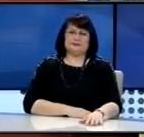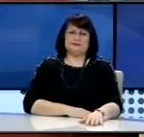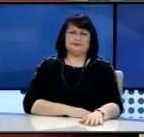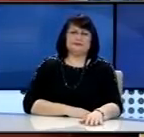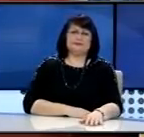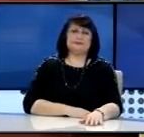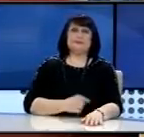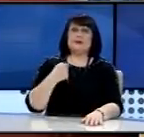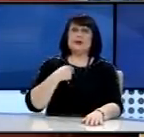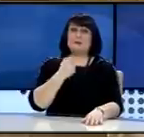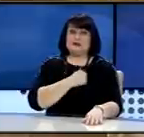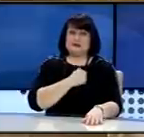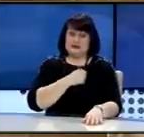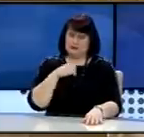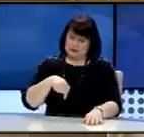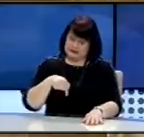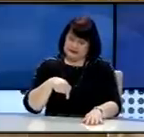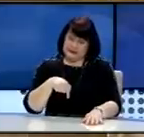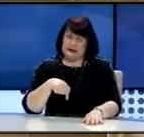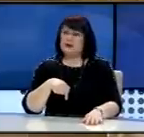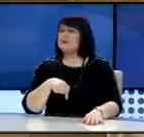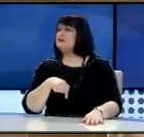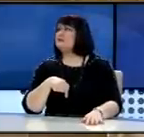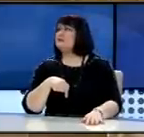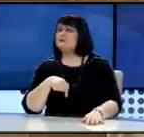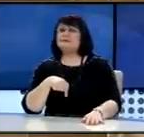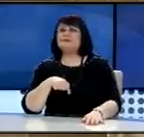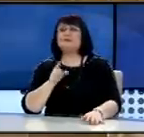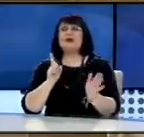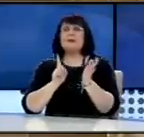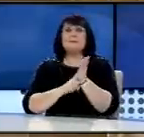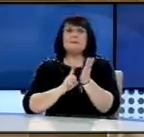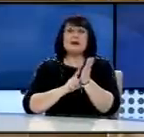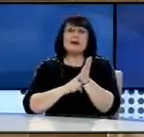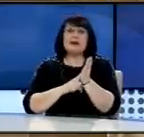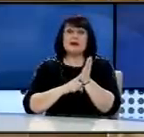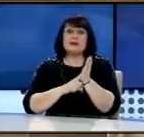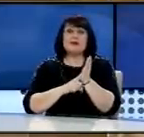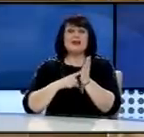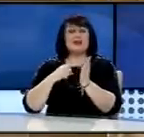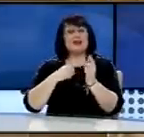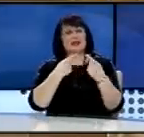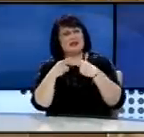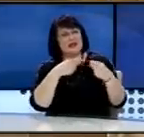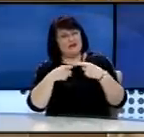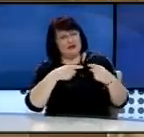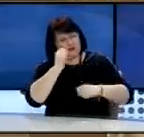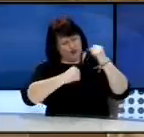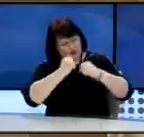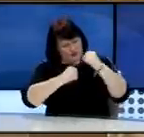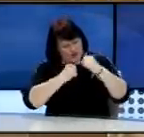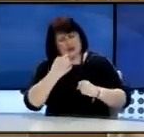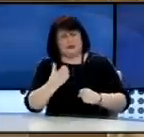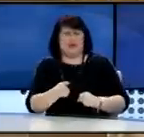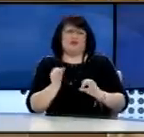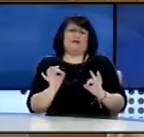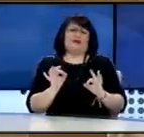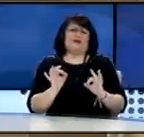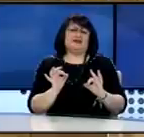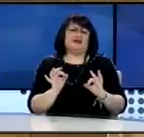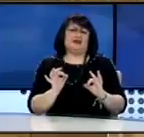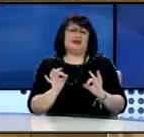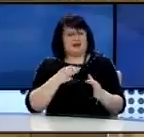Εγώ πιστεύω όμως ότι σήμερα πρέπει να υπάρξουν, παρά τις διαφορές μας που είναι γνωστές, υπαρκτές και